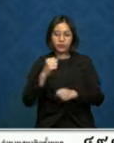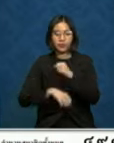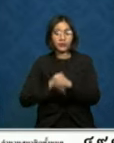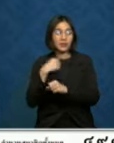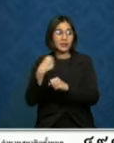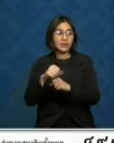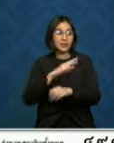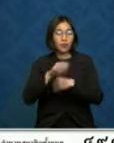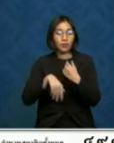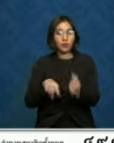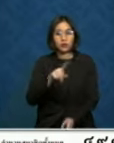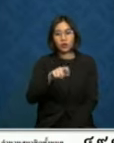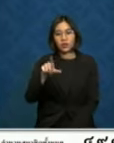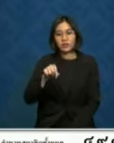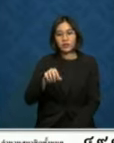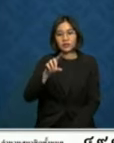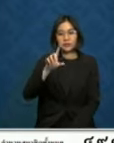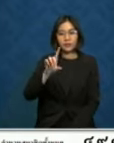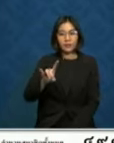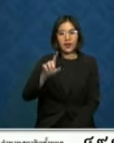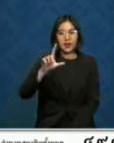วมทั้งหมด